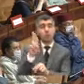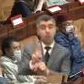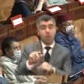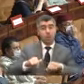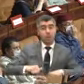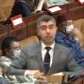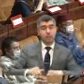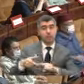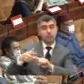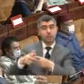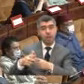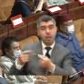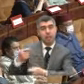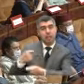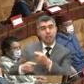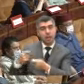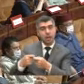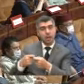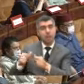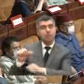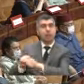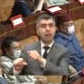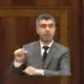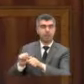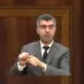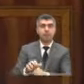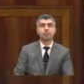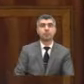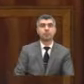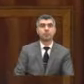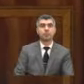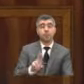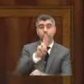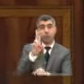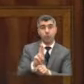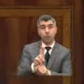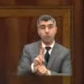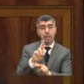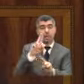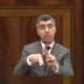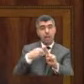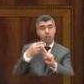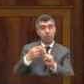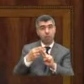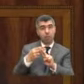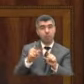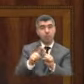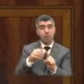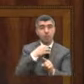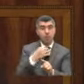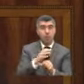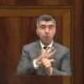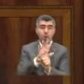والصناعه والاقتصاد الرقمي، سولناك تجاوبنا على التجاره والصناعه، ما سولناك تجاوبنا على